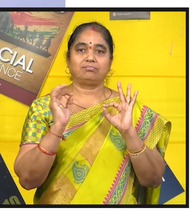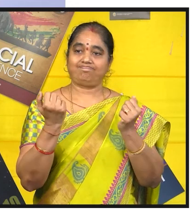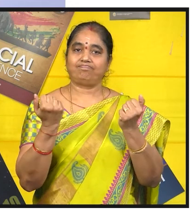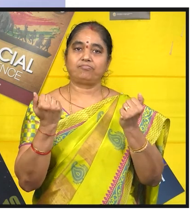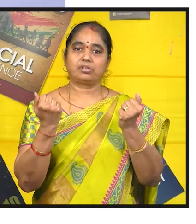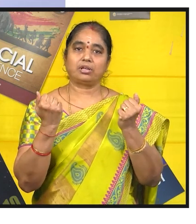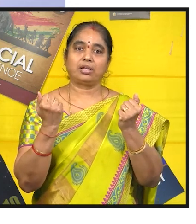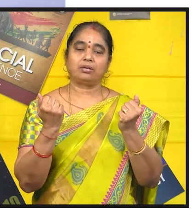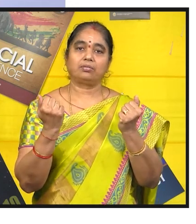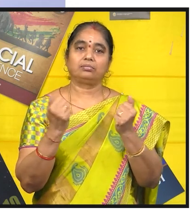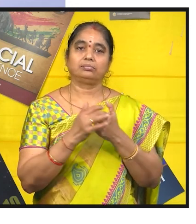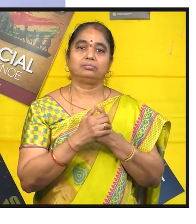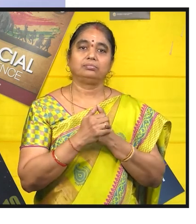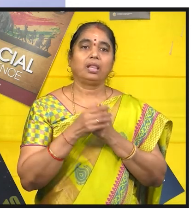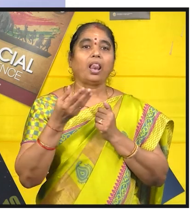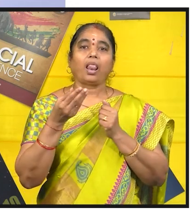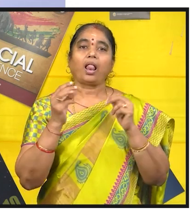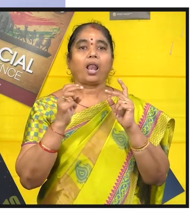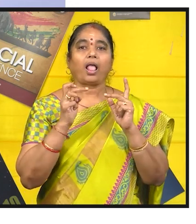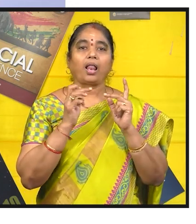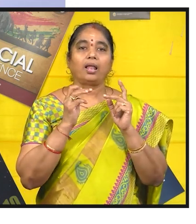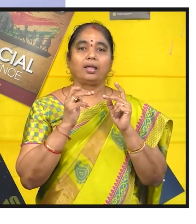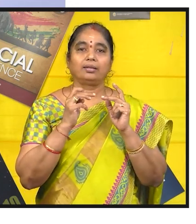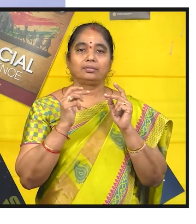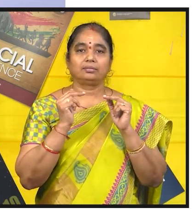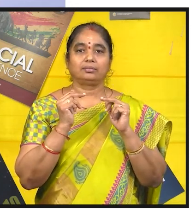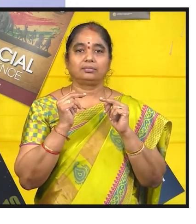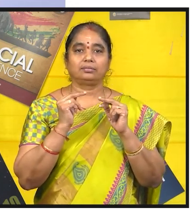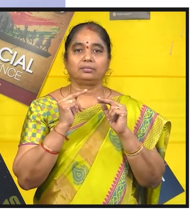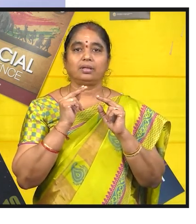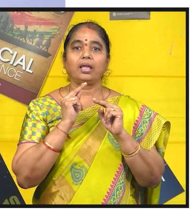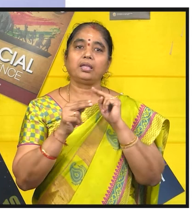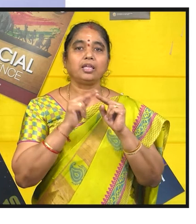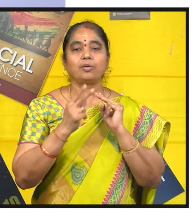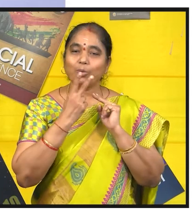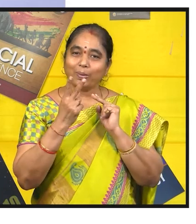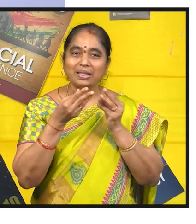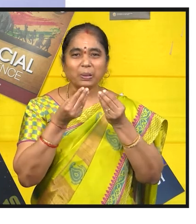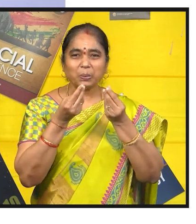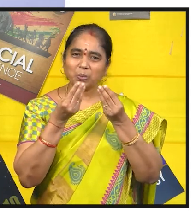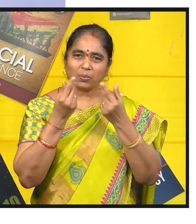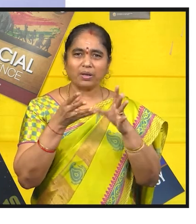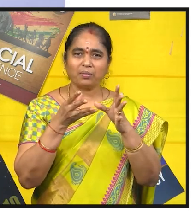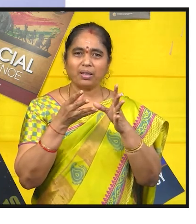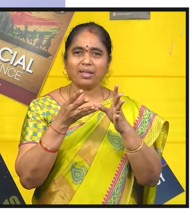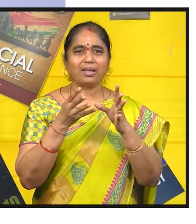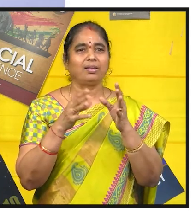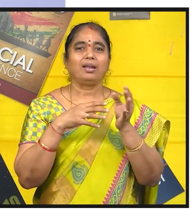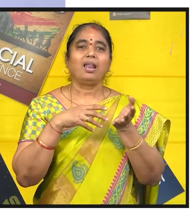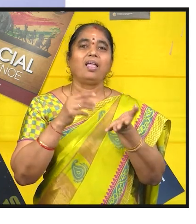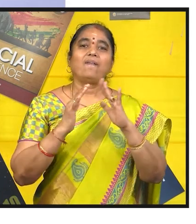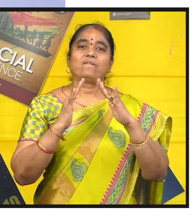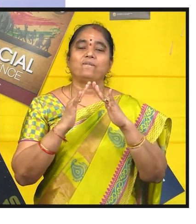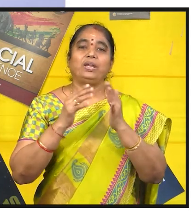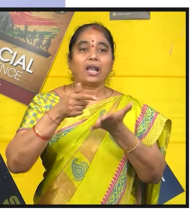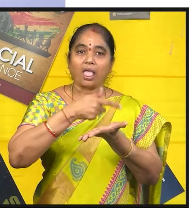இல்லை. இது எளிதாக துருப்பிடிக்காது. இப்போ நம்ம எடுக்கிறோம், அதனால் வீட்டில் நம்ம என்ன பயன்படுத்துகிறோம் சொன்னால் துருப்பிடிக்காத இரும்பை பயன்படுத்துகிறோம், ஸ்டெயின்லெஸ் ஸ்டீலை